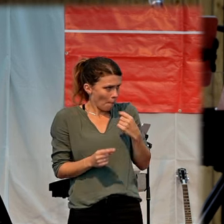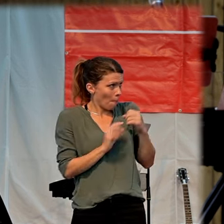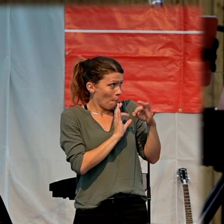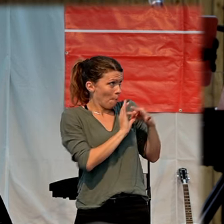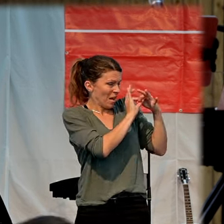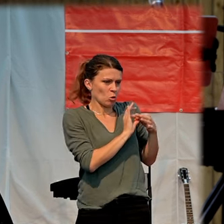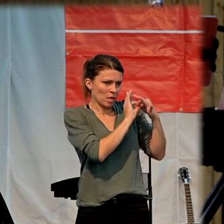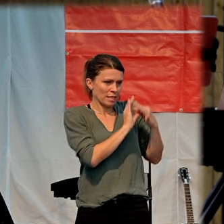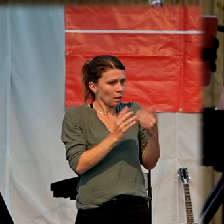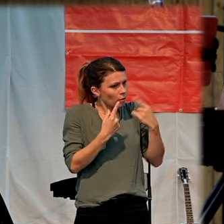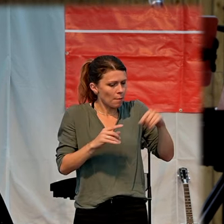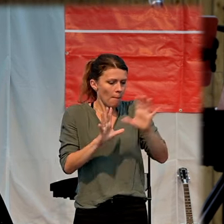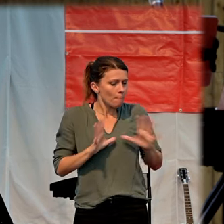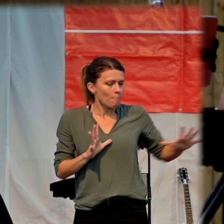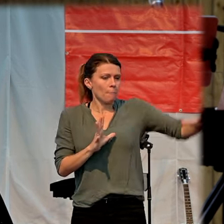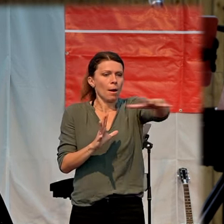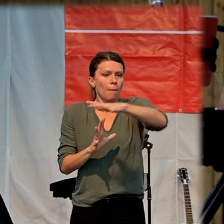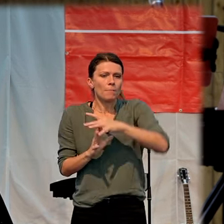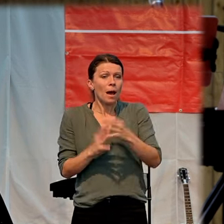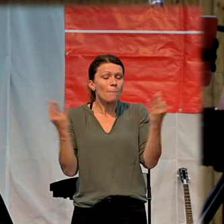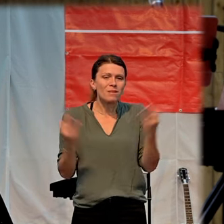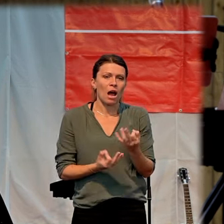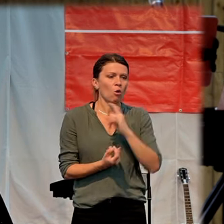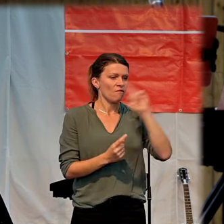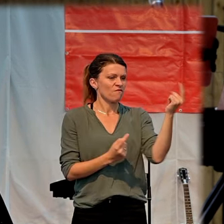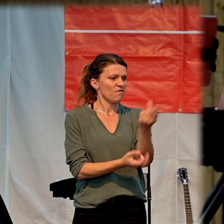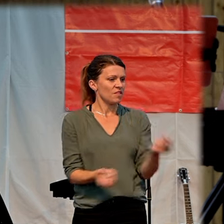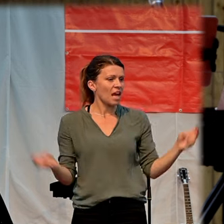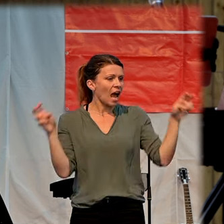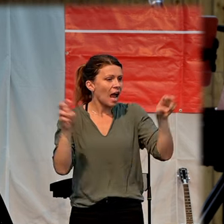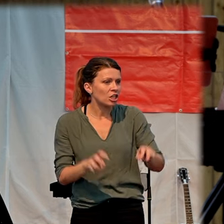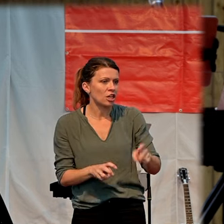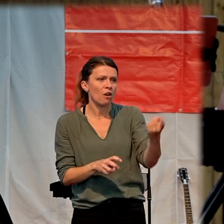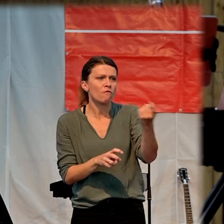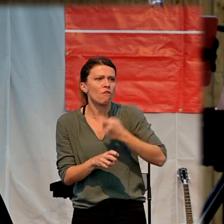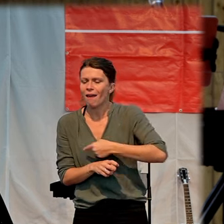Wir brauchen also auch die Wiederherstellung aller Dinge,